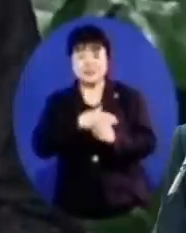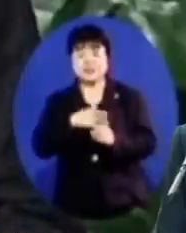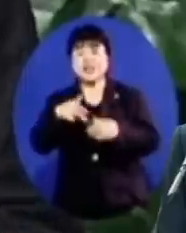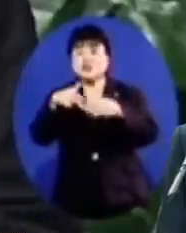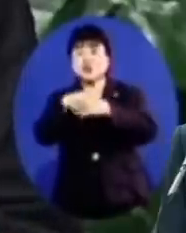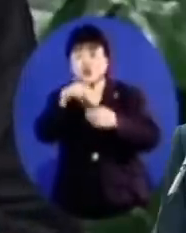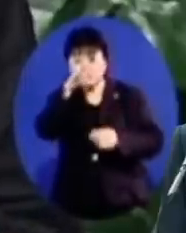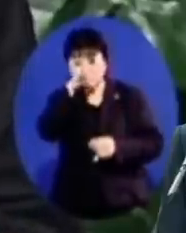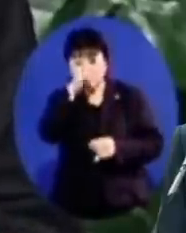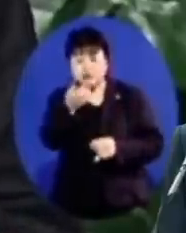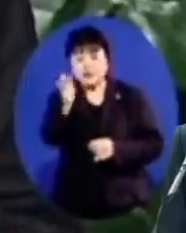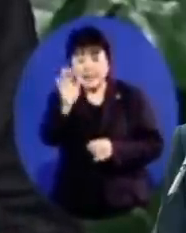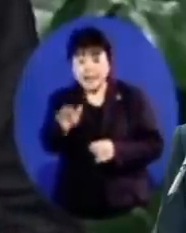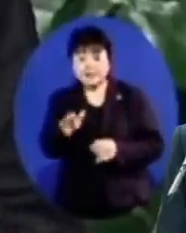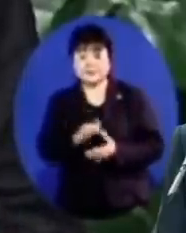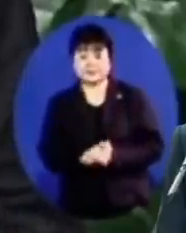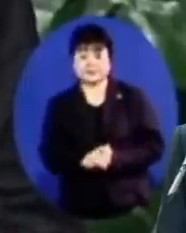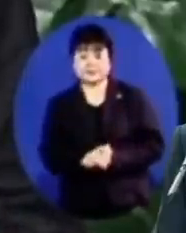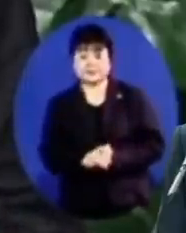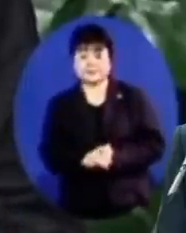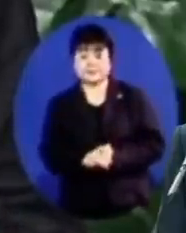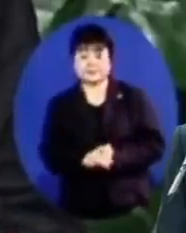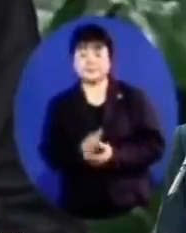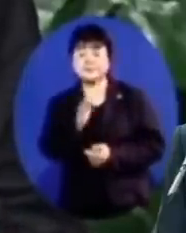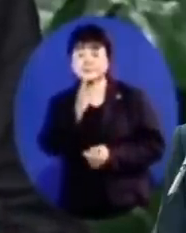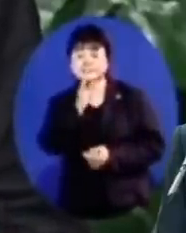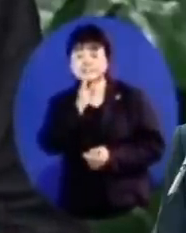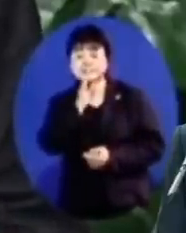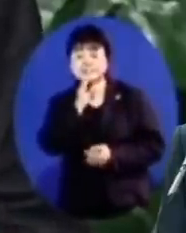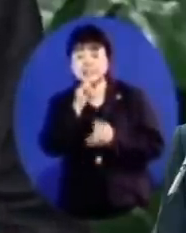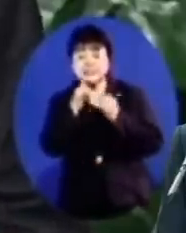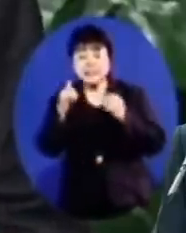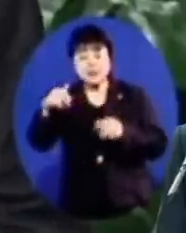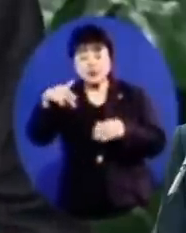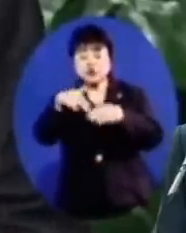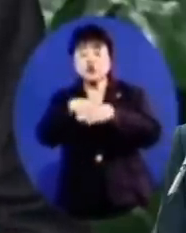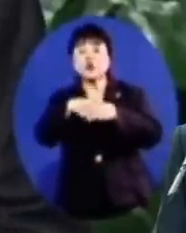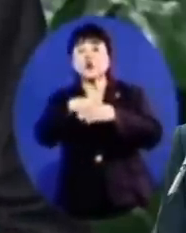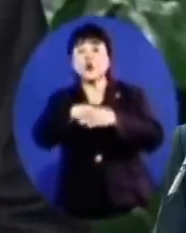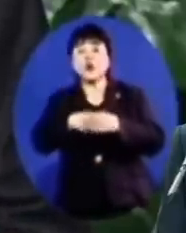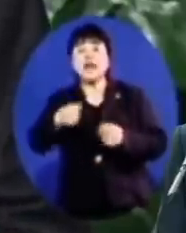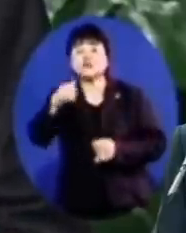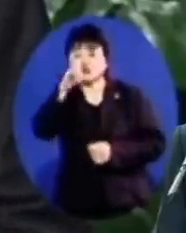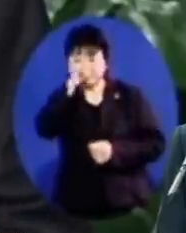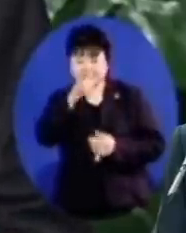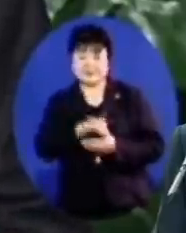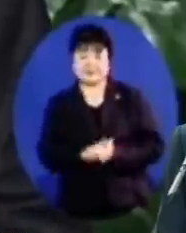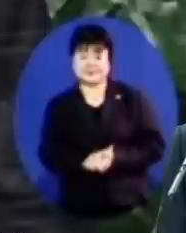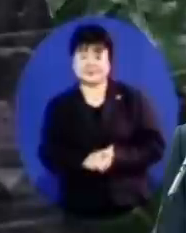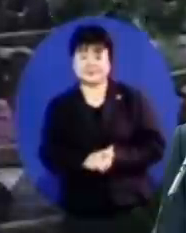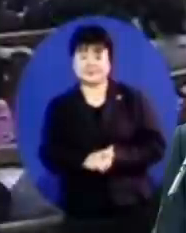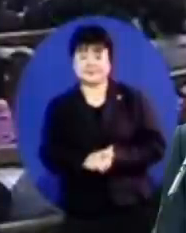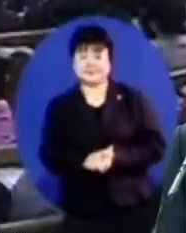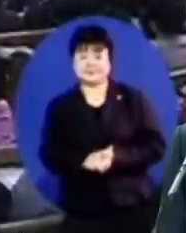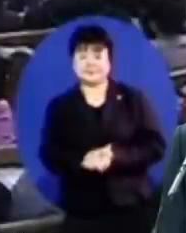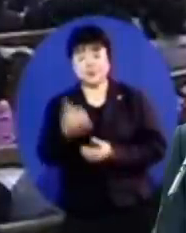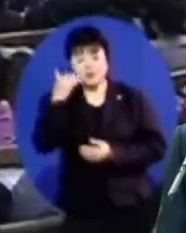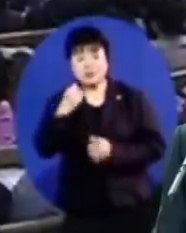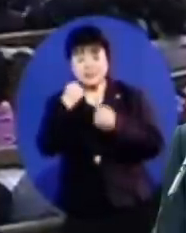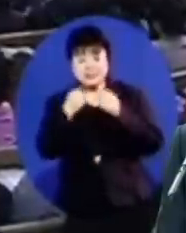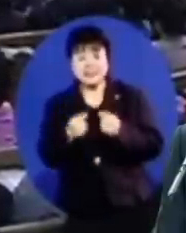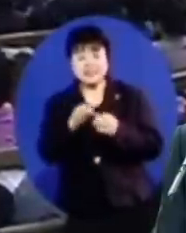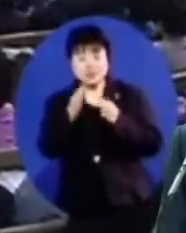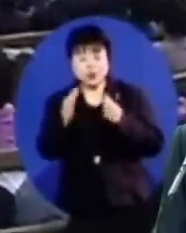가질 수는 있지만 그러나 종교는 다 가지고 있습니다. 누구나 살아있는